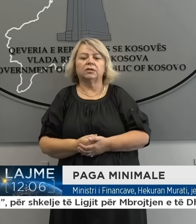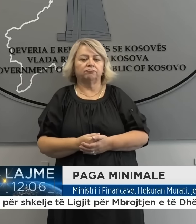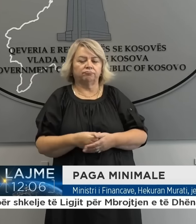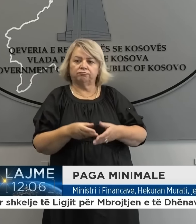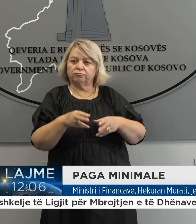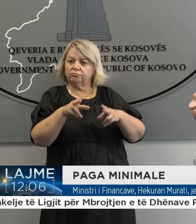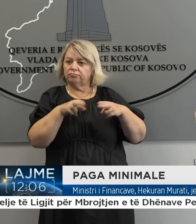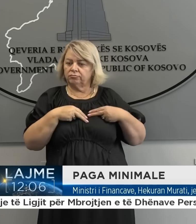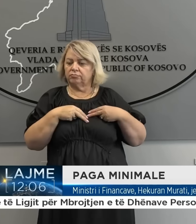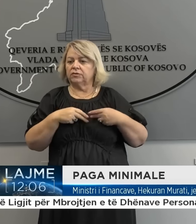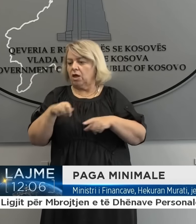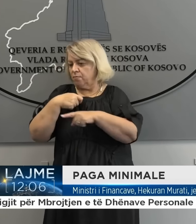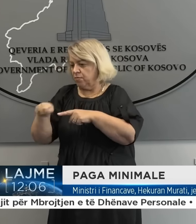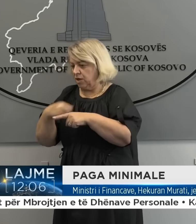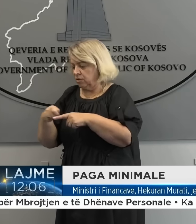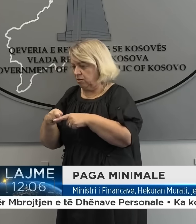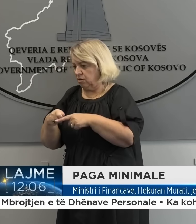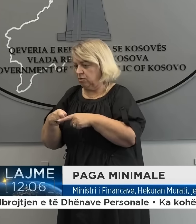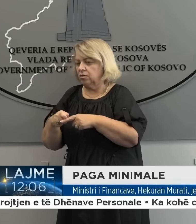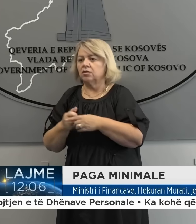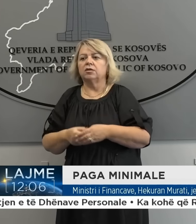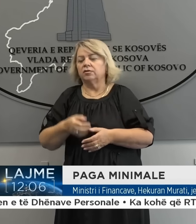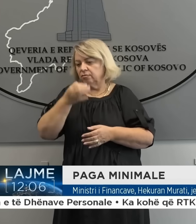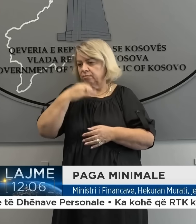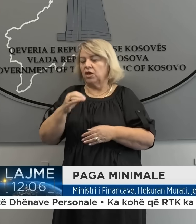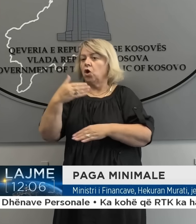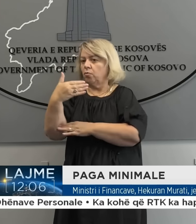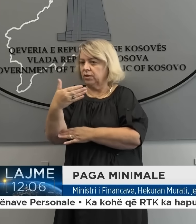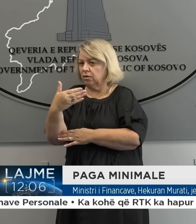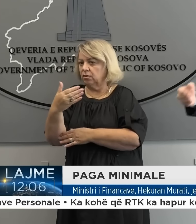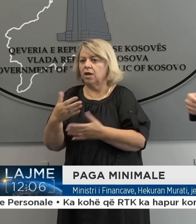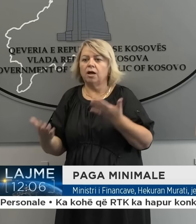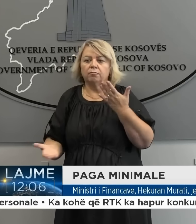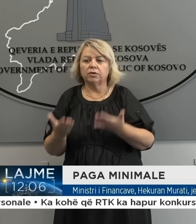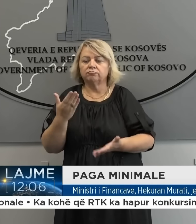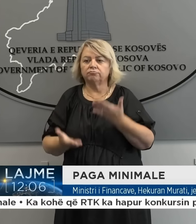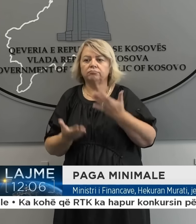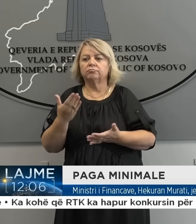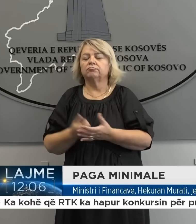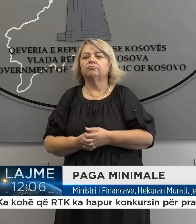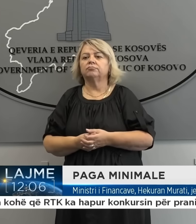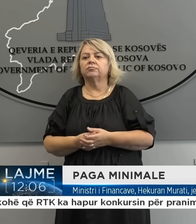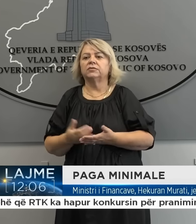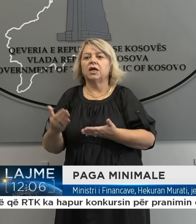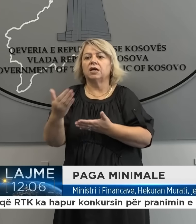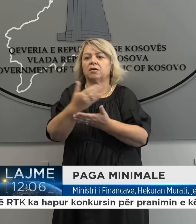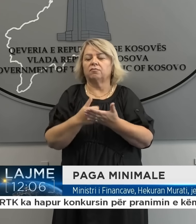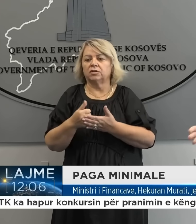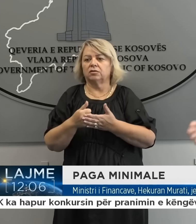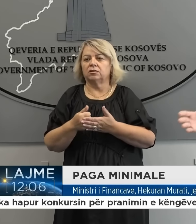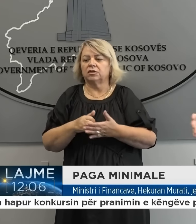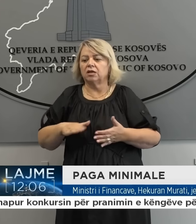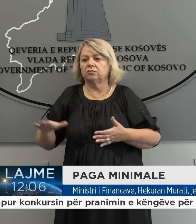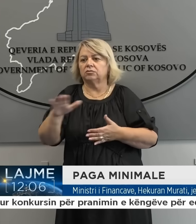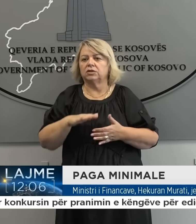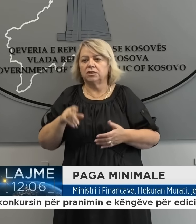dispozicion qoftë për përmirësimin e proceseve dhe efikasitetit të kompanisë, apo edhe për investime në zonën e